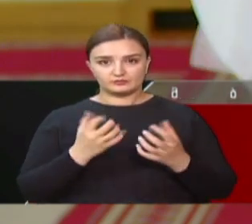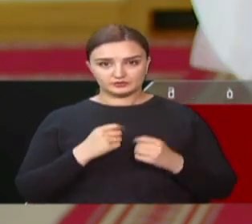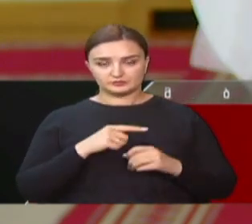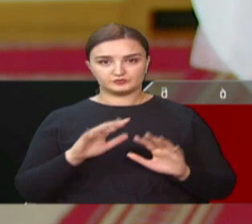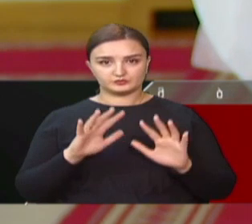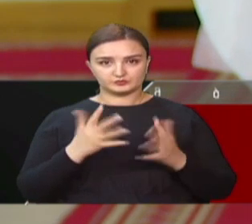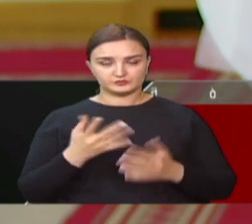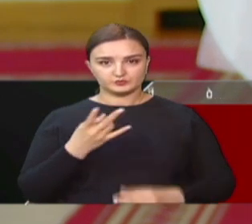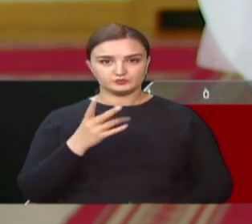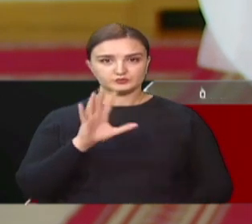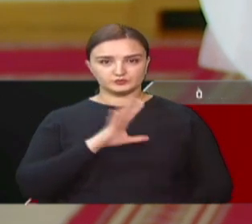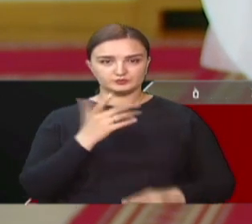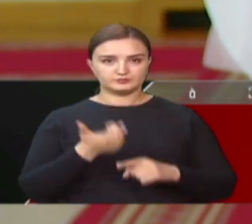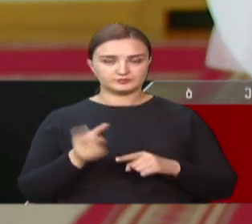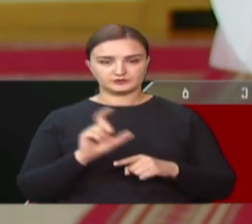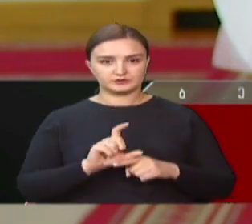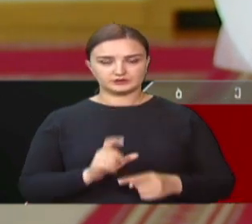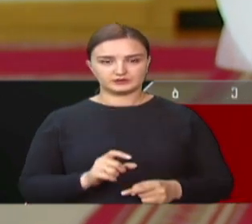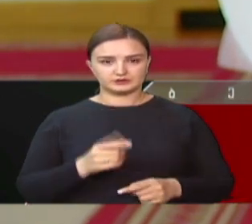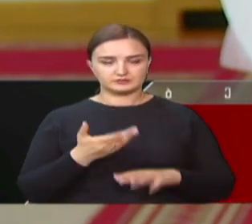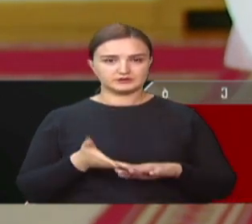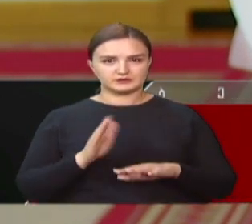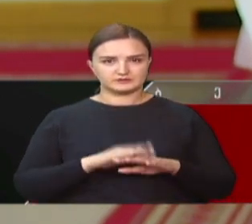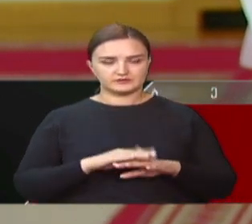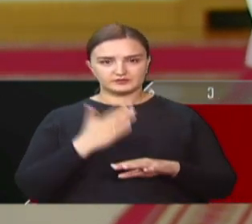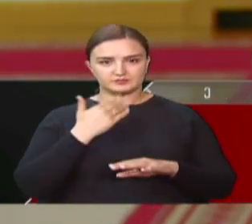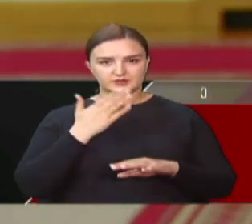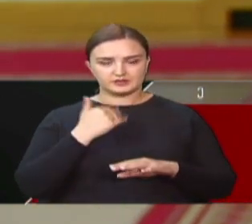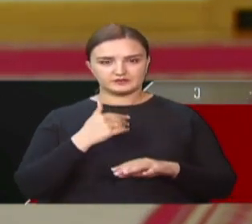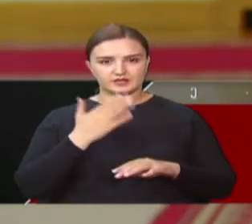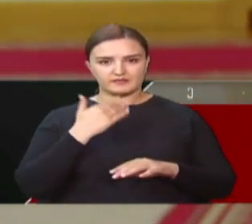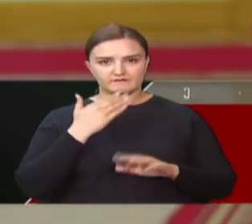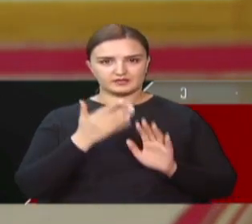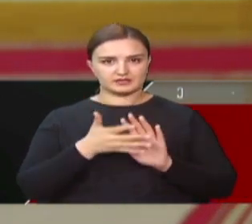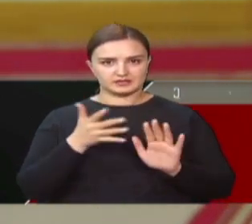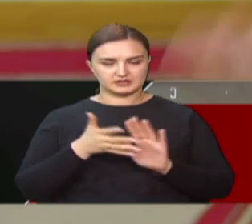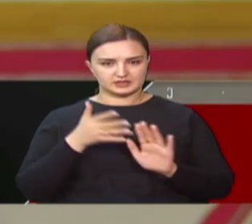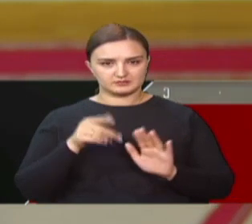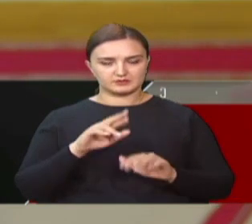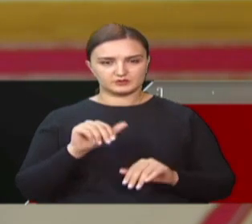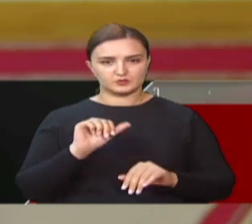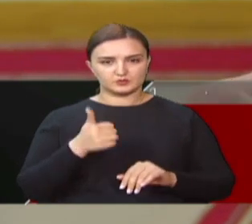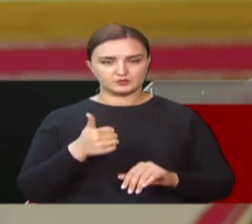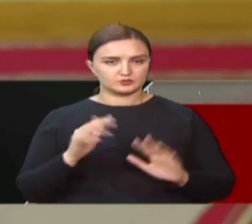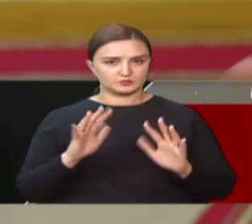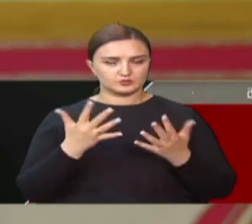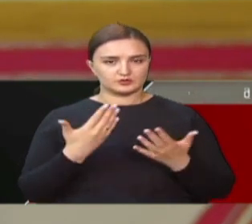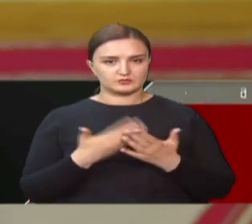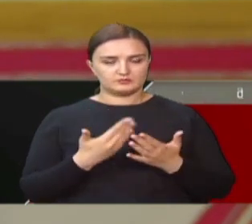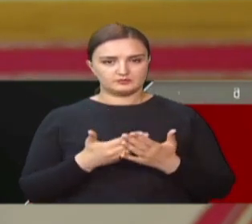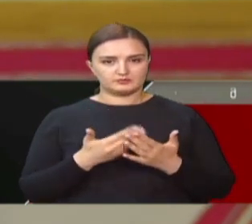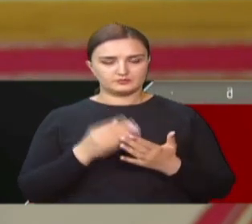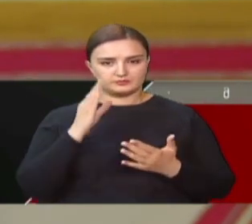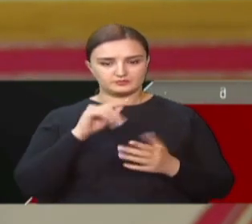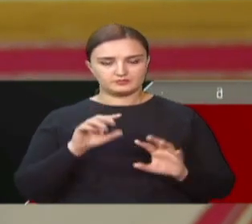შემთხვევაში, უნდა იყოს ძალიან ესეთი მწვავე, მარტივი, ადვილად აღსაქმელი და როგორც მოხდა მაგალითად,